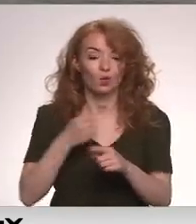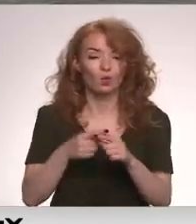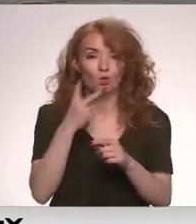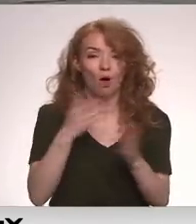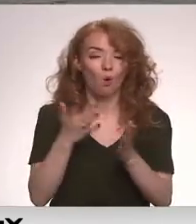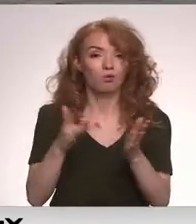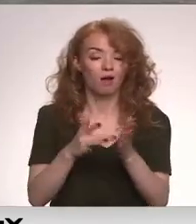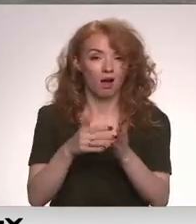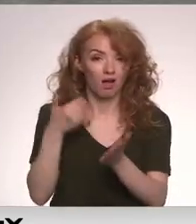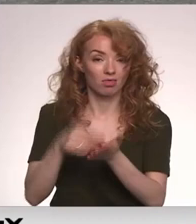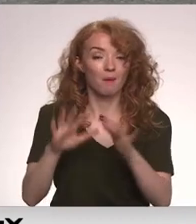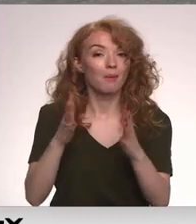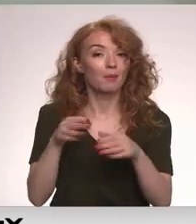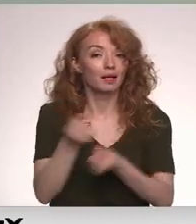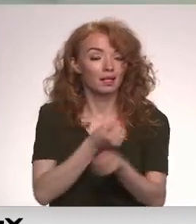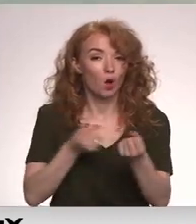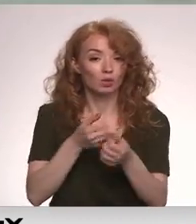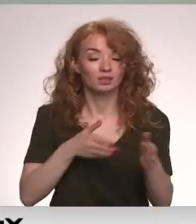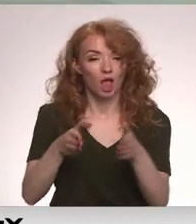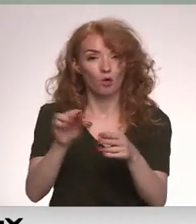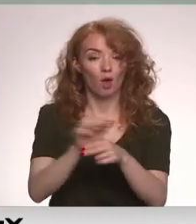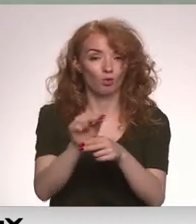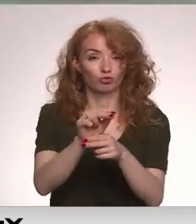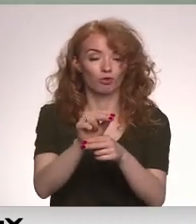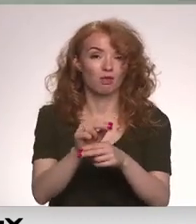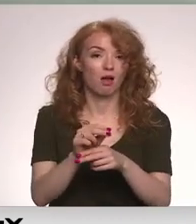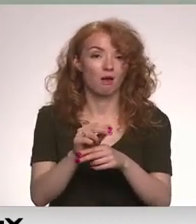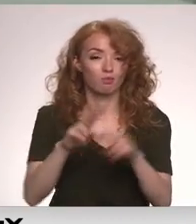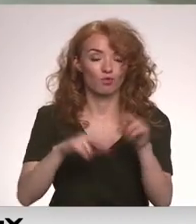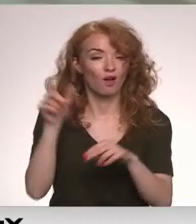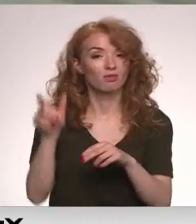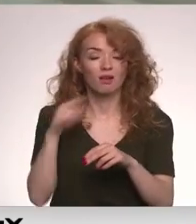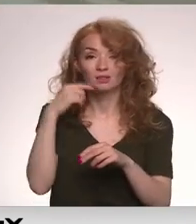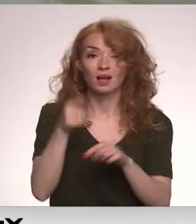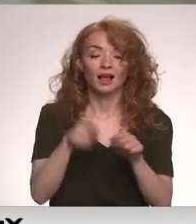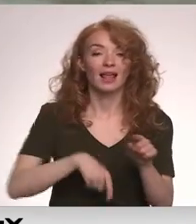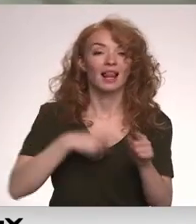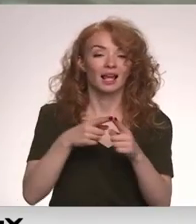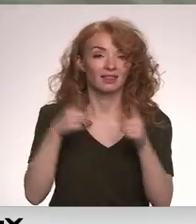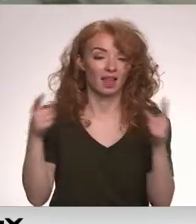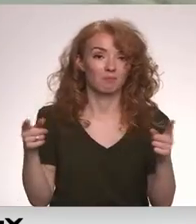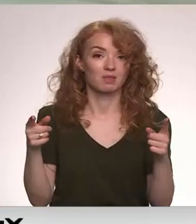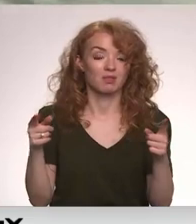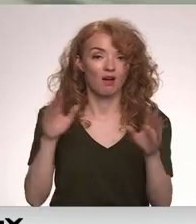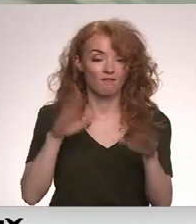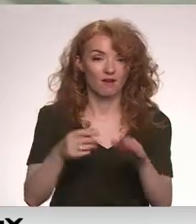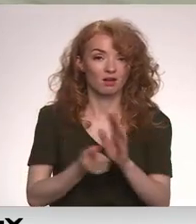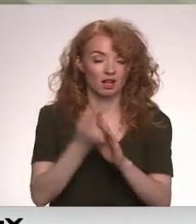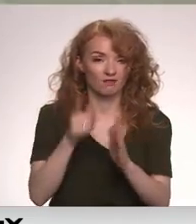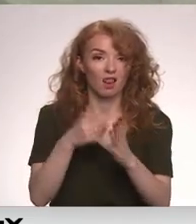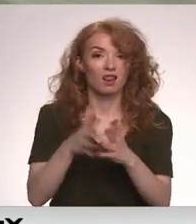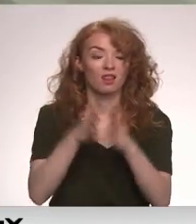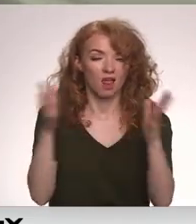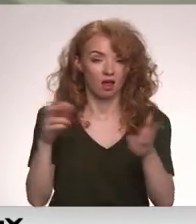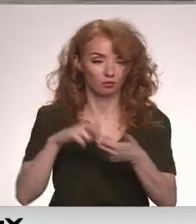kā atteikties. Taču par ietaupīšanu ceļu labošanas darbos būvētājs saka, tā ilgtermiņā skatoties var iedzīvoties vēl